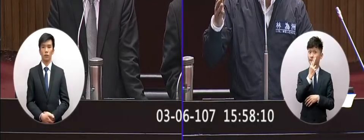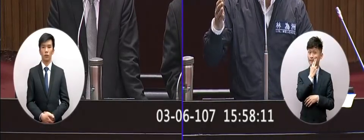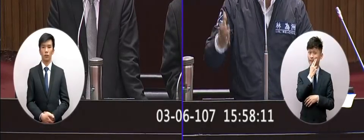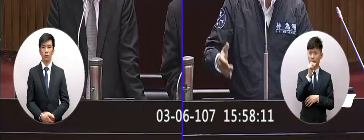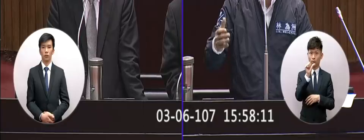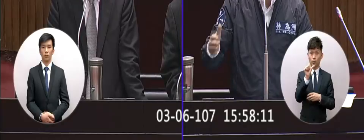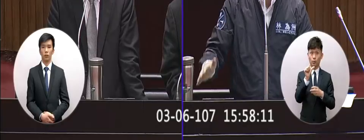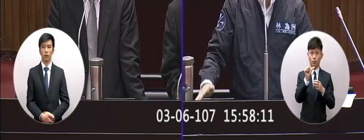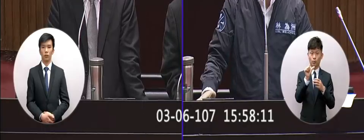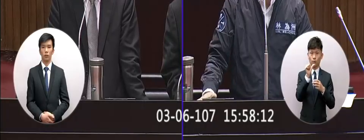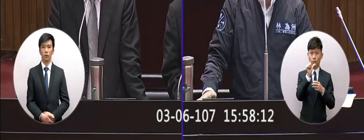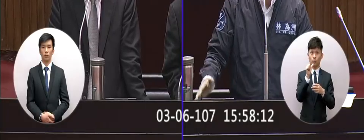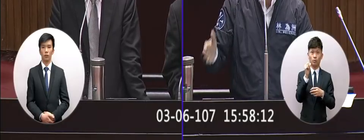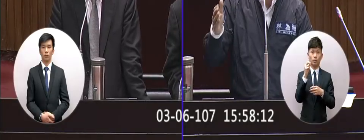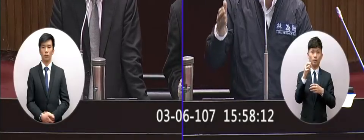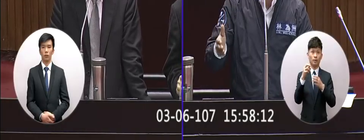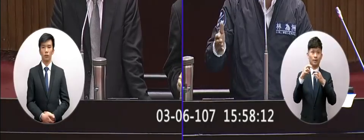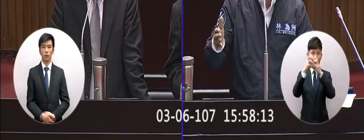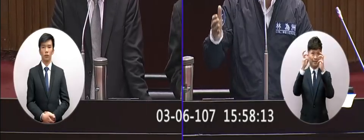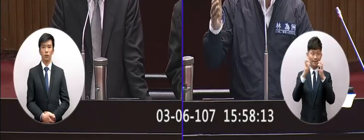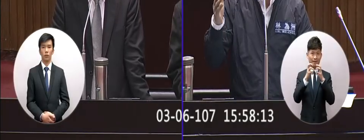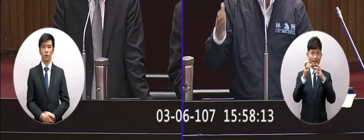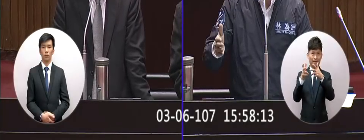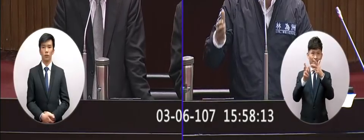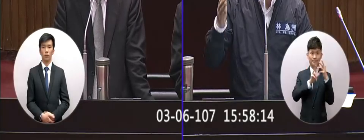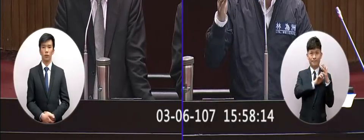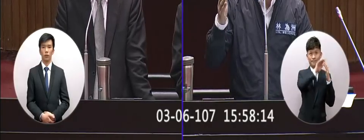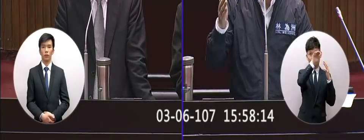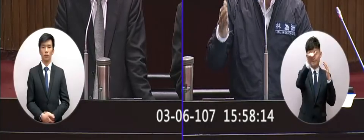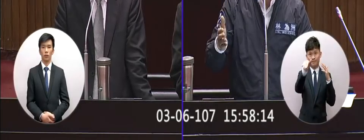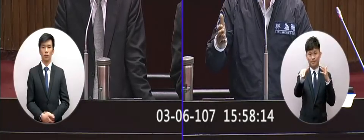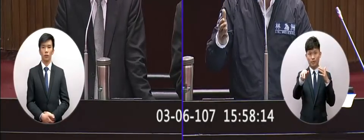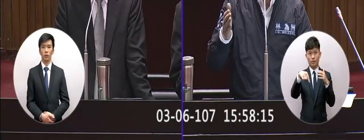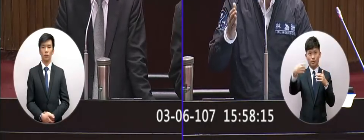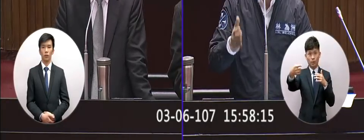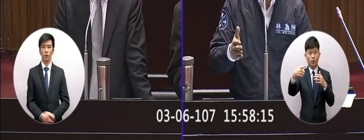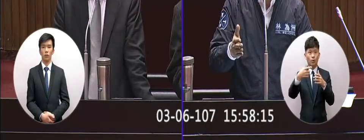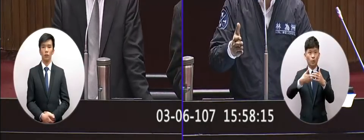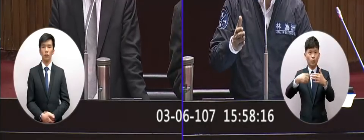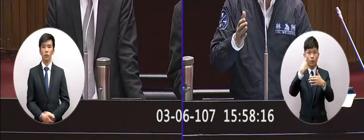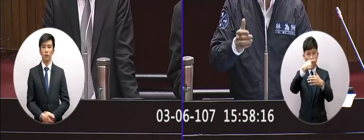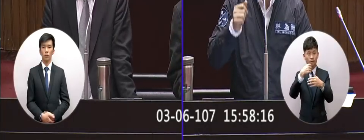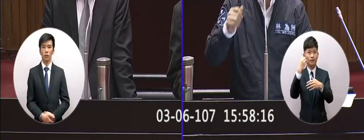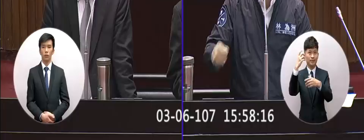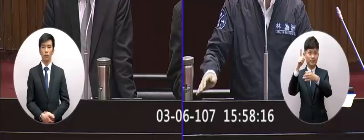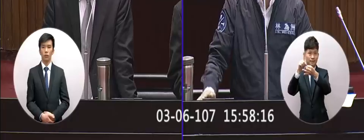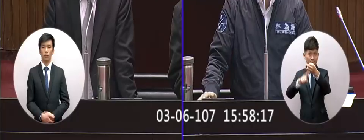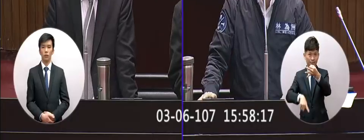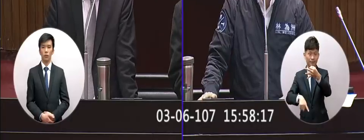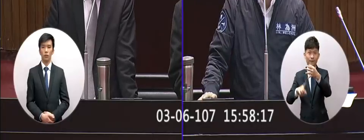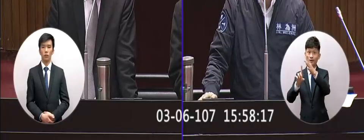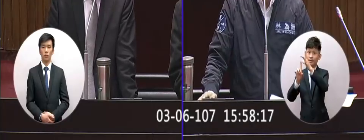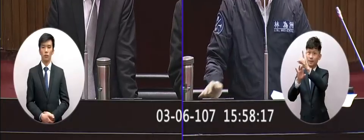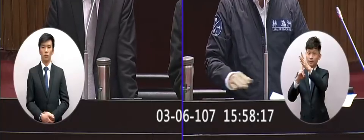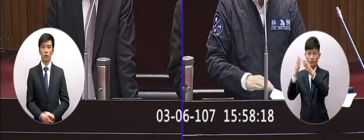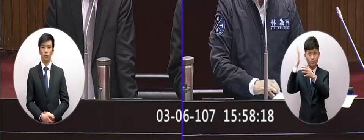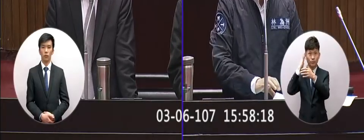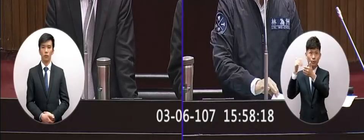羊高结束之后，然后到湖口、新丰、竹北。新竹市，然后到头份，